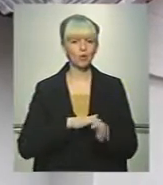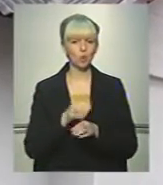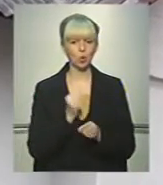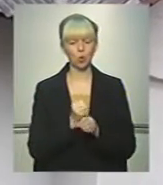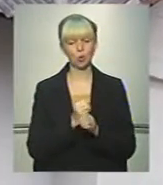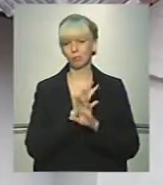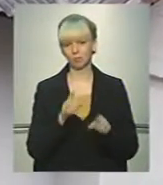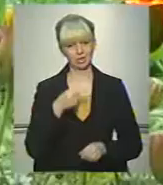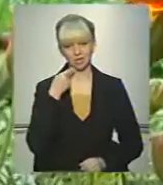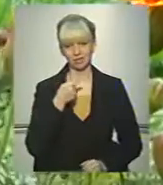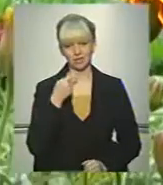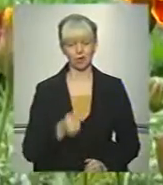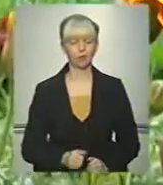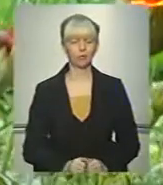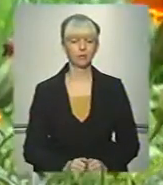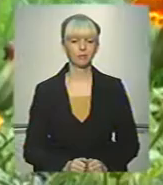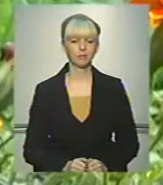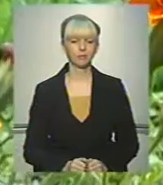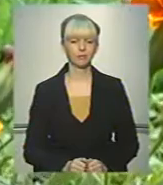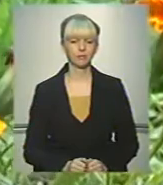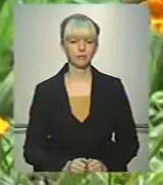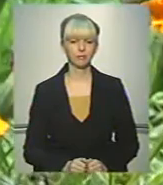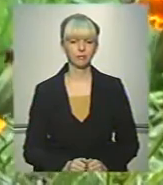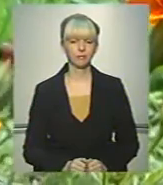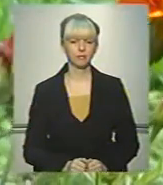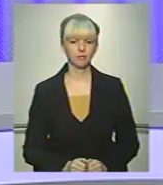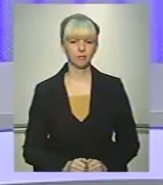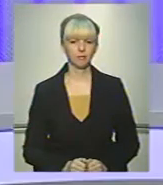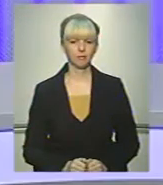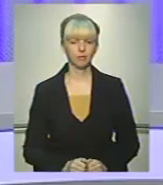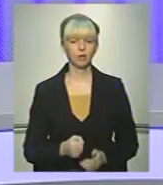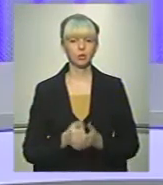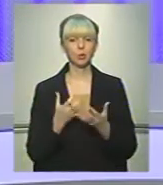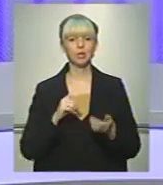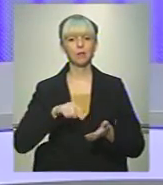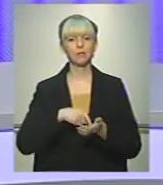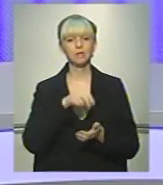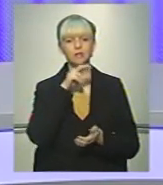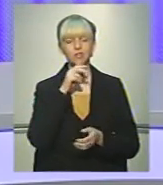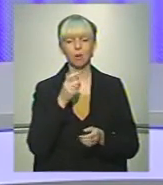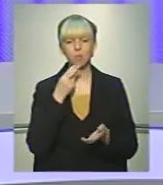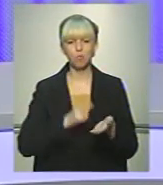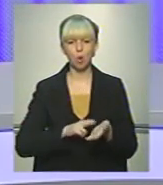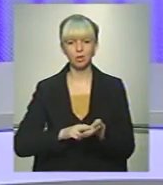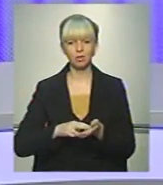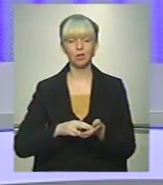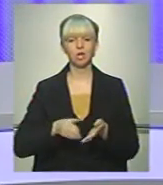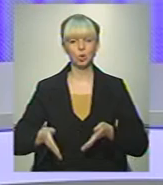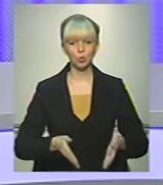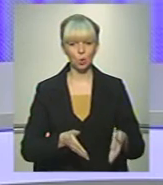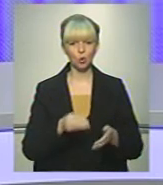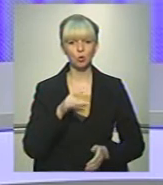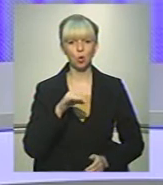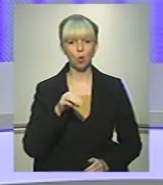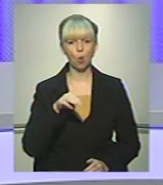не називають. Ольга Ославська, Андрій Буліга, телеканал «Буковина». До Дня міста у Чернівцях полатали дороги та тротуари.